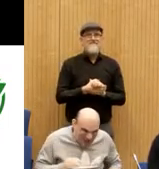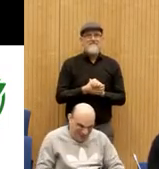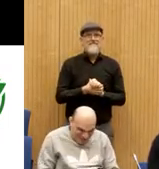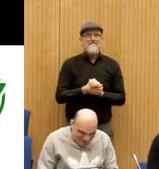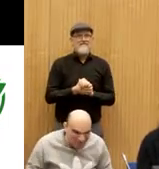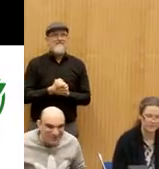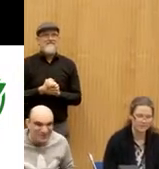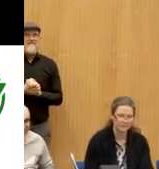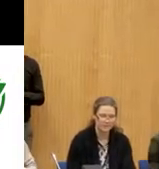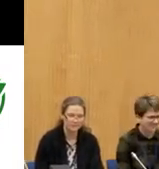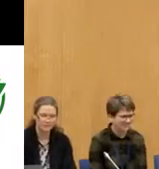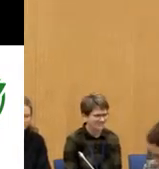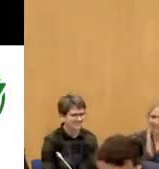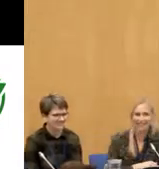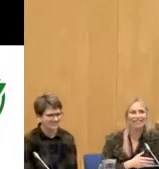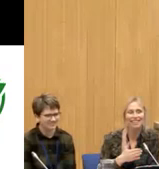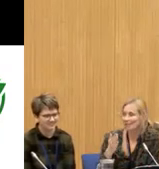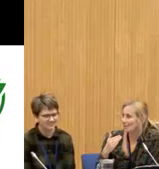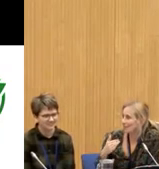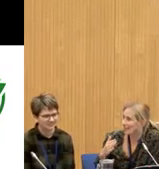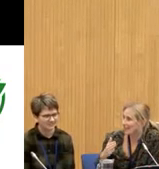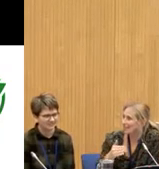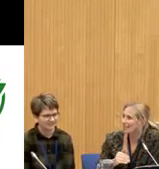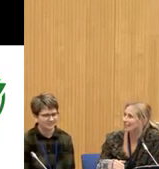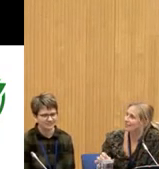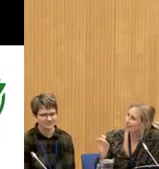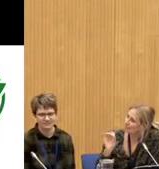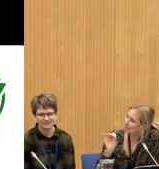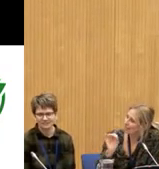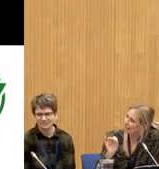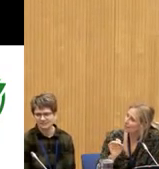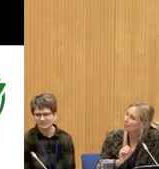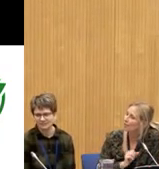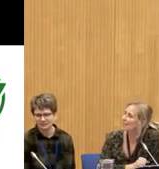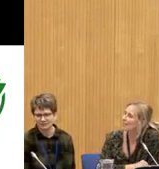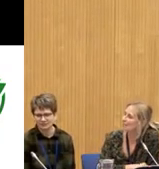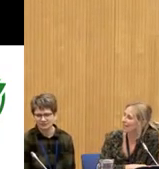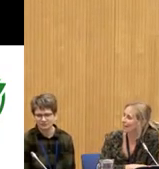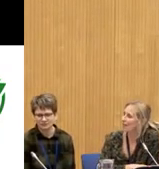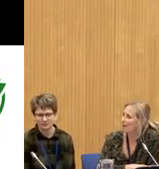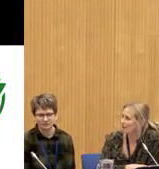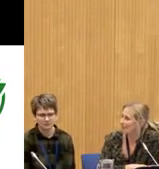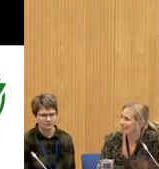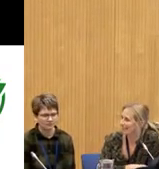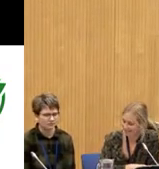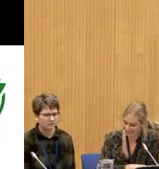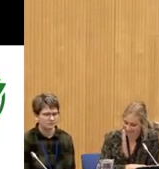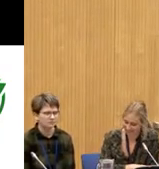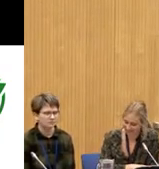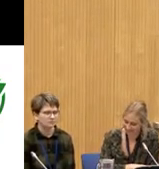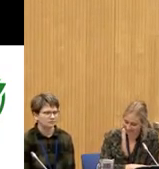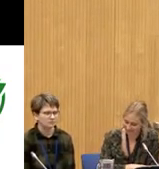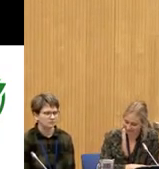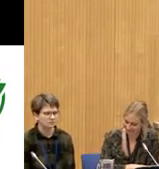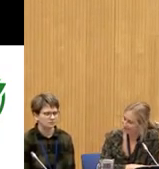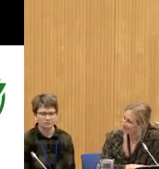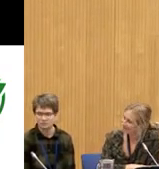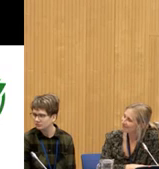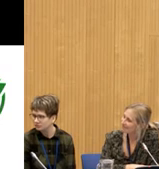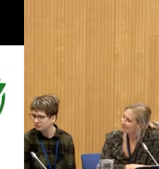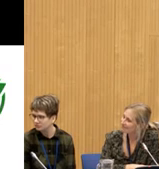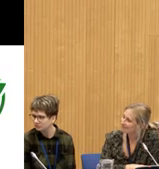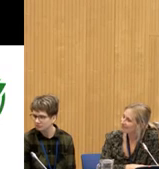Herzlichen Dank an Amansh Hosseini. Und ich glaube, es wurde sehr deutlich, also wie ein ganz konkretes Seminar auch aussehen kann. Ja klar, und das